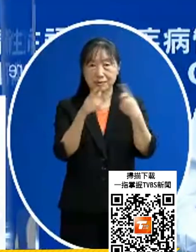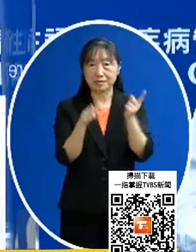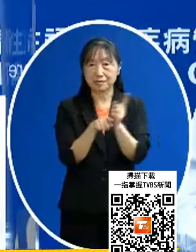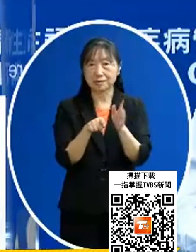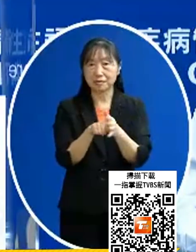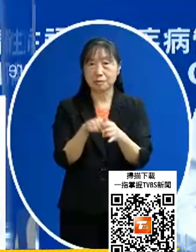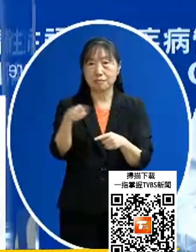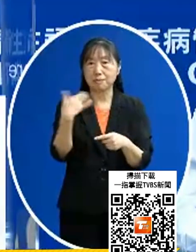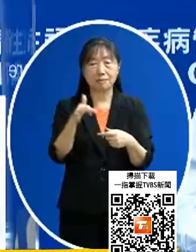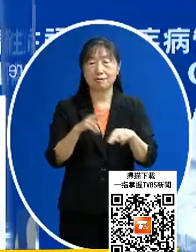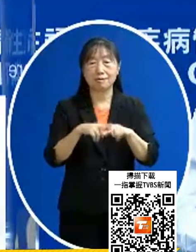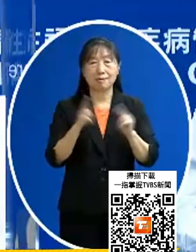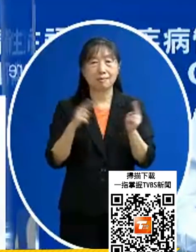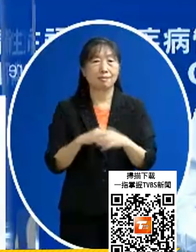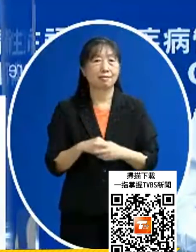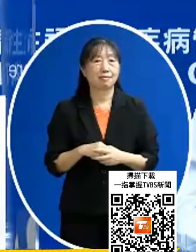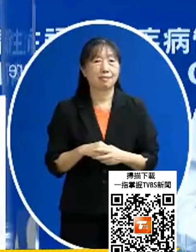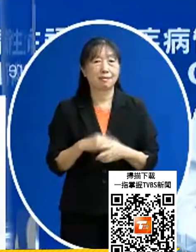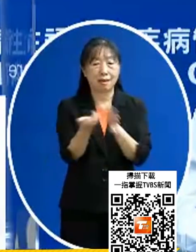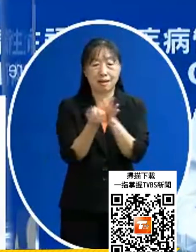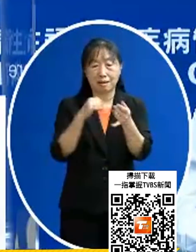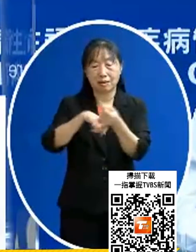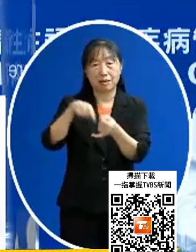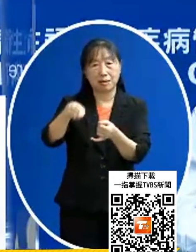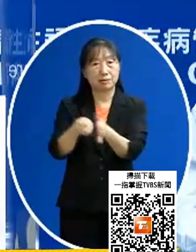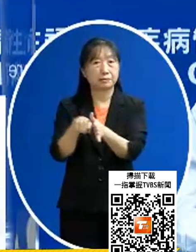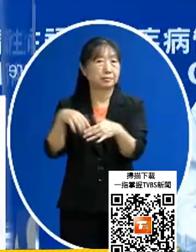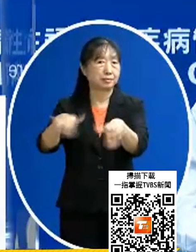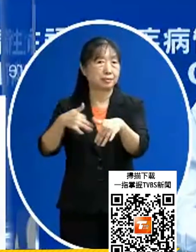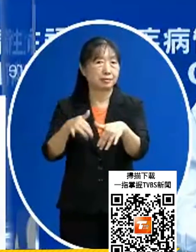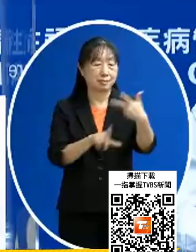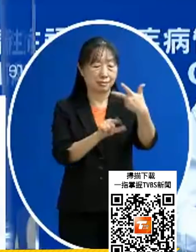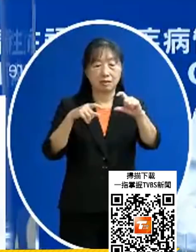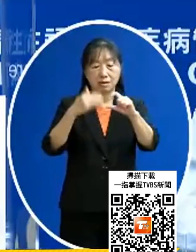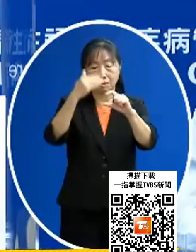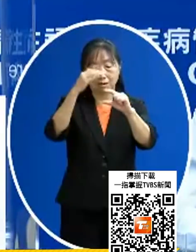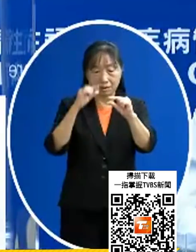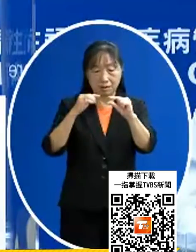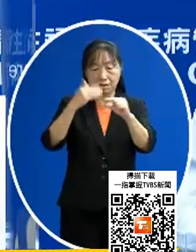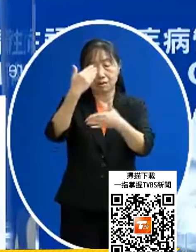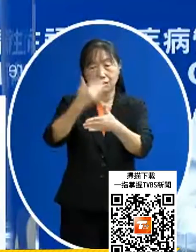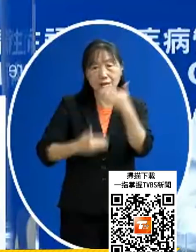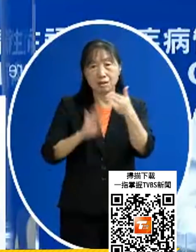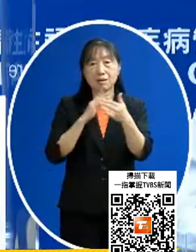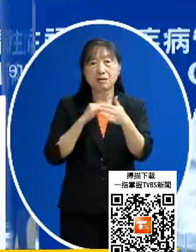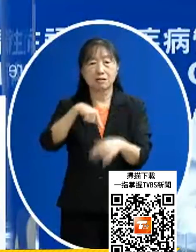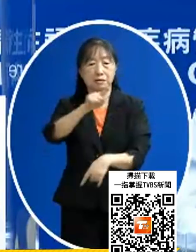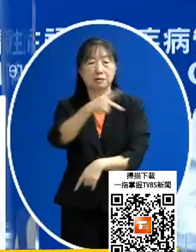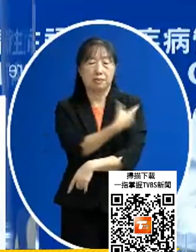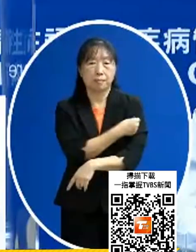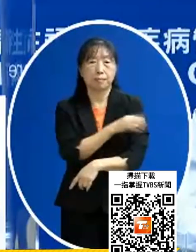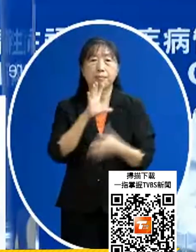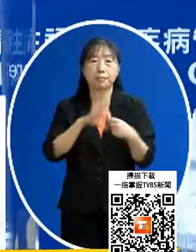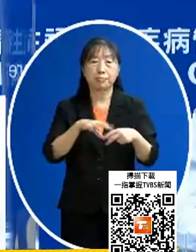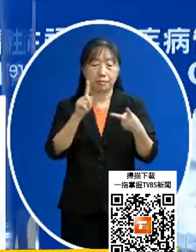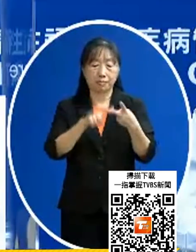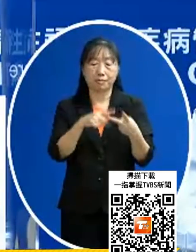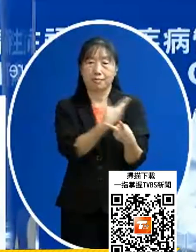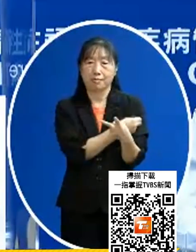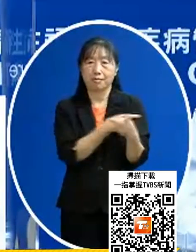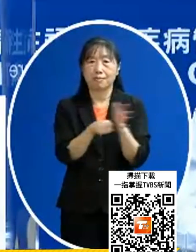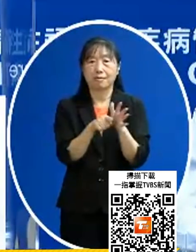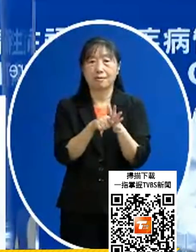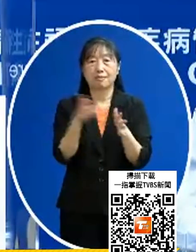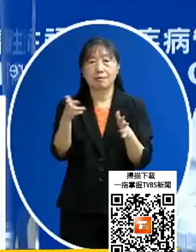还没有开放。这个预约平台7月15日的时候打第二剂的时候也尚未开放莫德纳